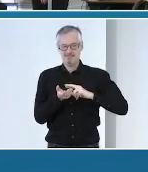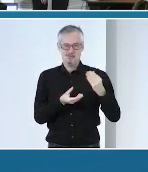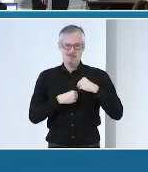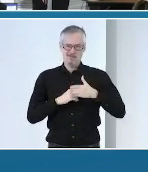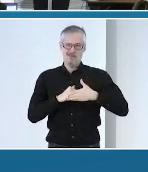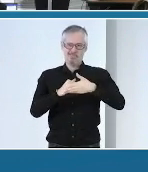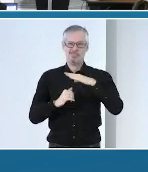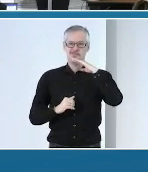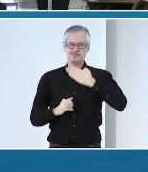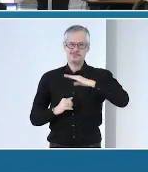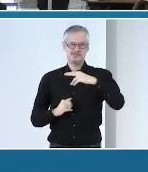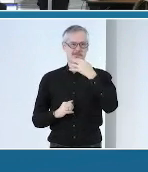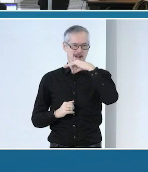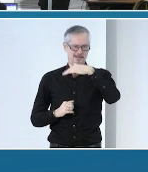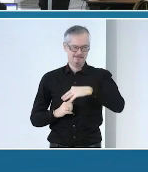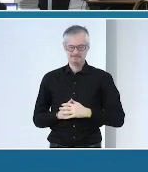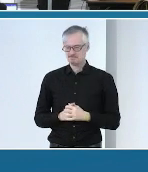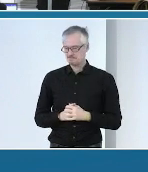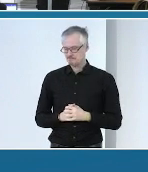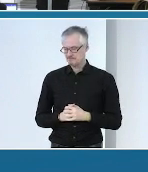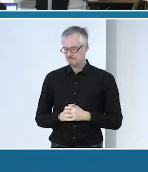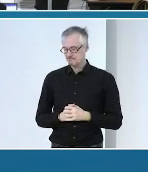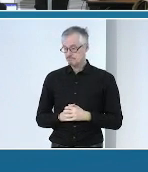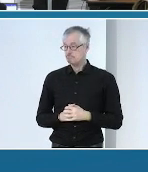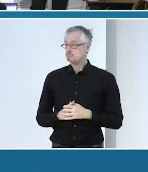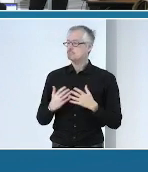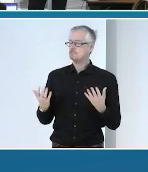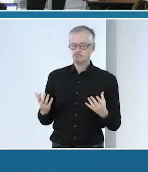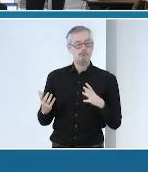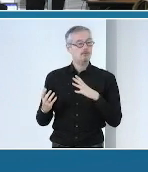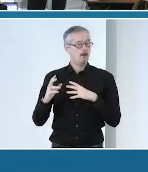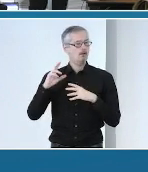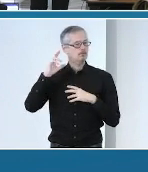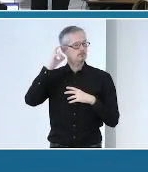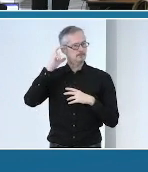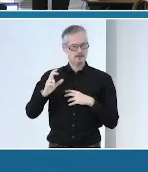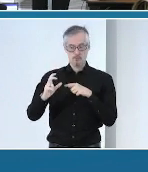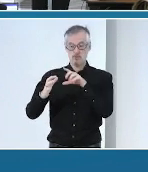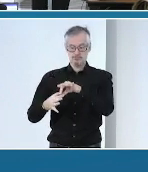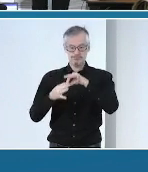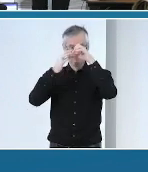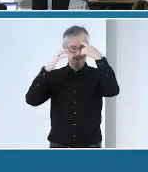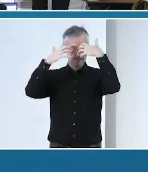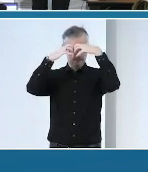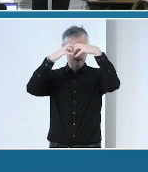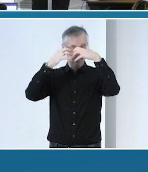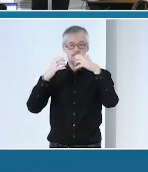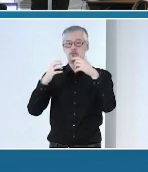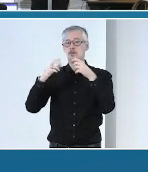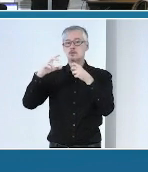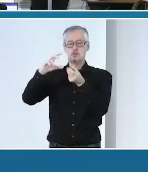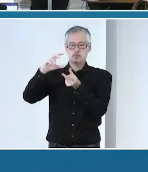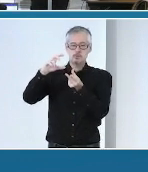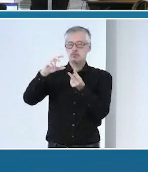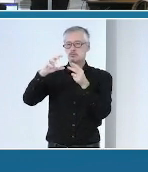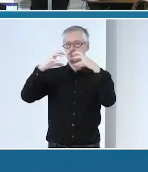alors les remarques au sujet des connexions vestibulaires avec le cortex cérébral, c'est ce que je viens de vous dire. Il y a une très